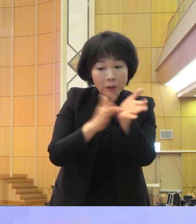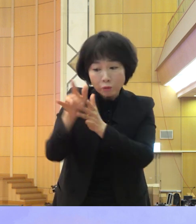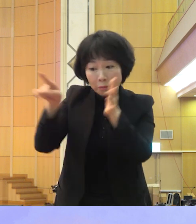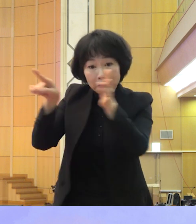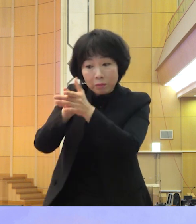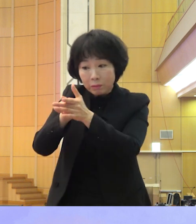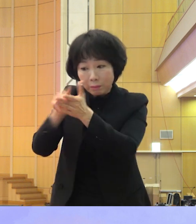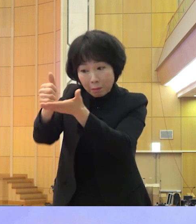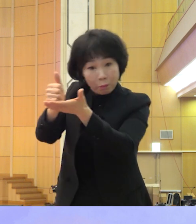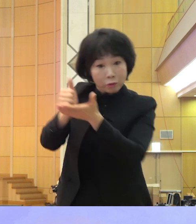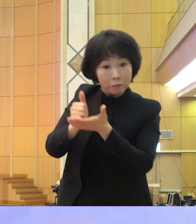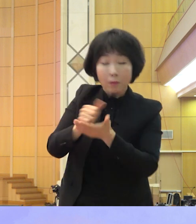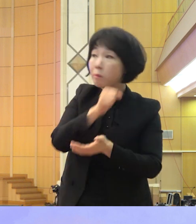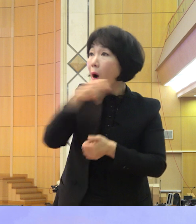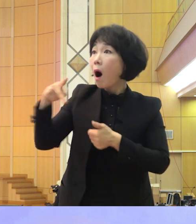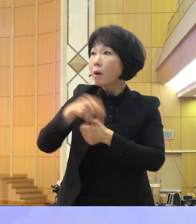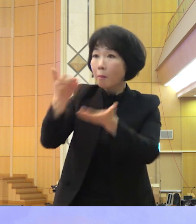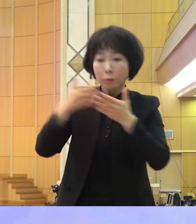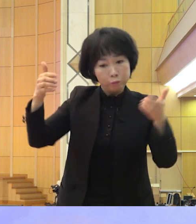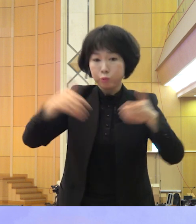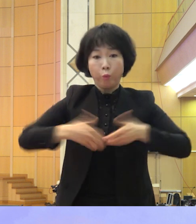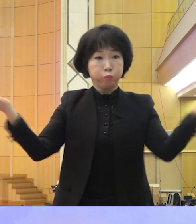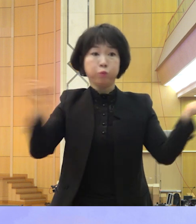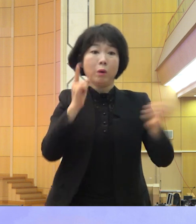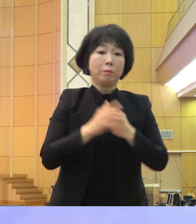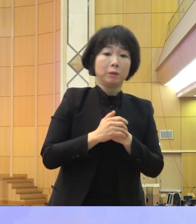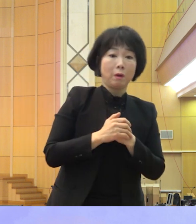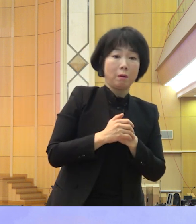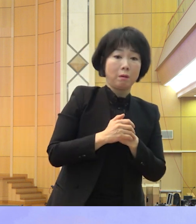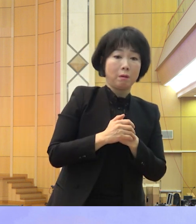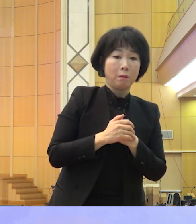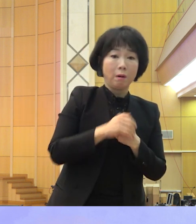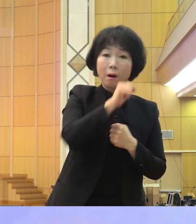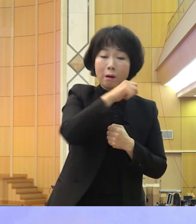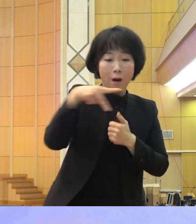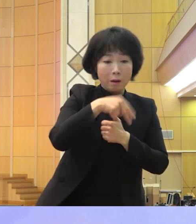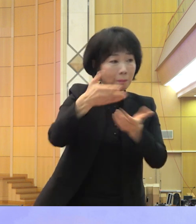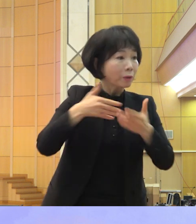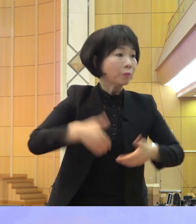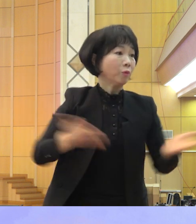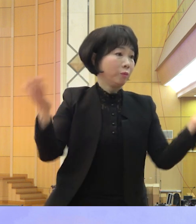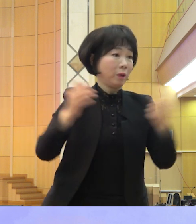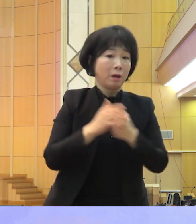받을 필요가 없는데, 아이고 내가 왜 할례를 받았지? 할례 받을 필요가 없었는데,